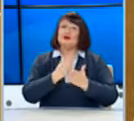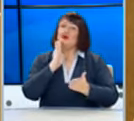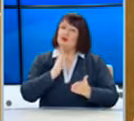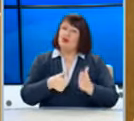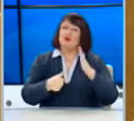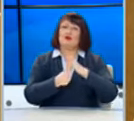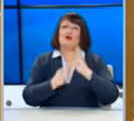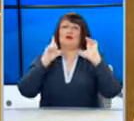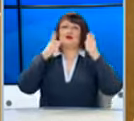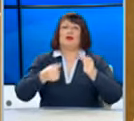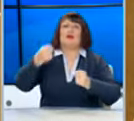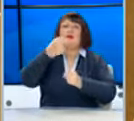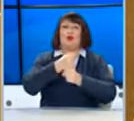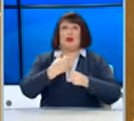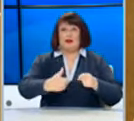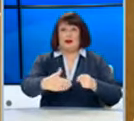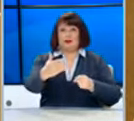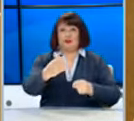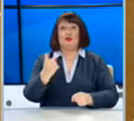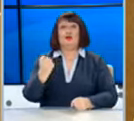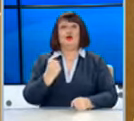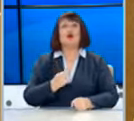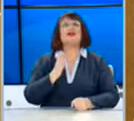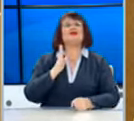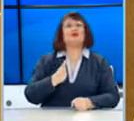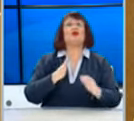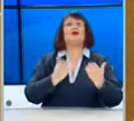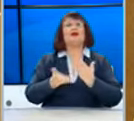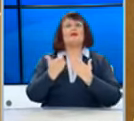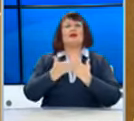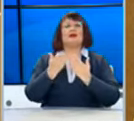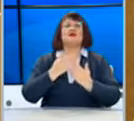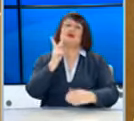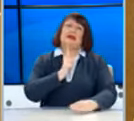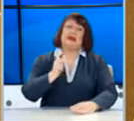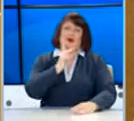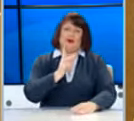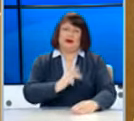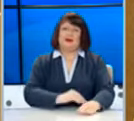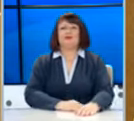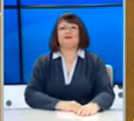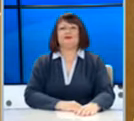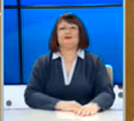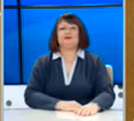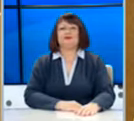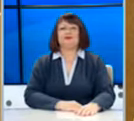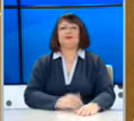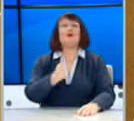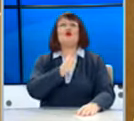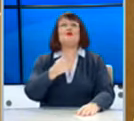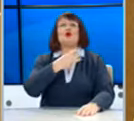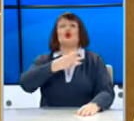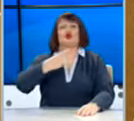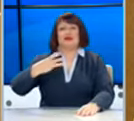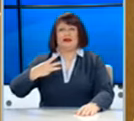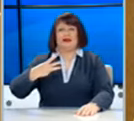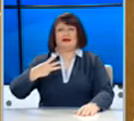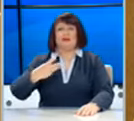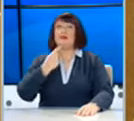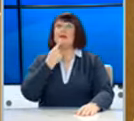ερώτημα και μία πρόκληση που αφορά όλες τις προοδευτικές δυνάμεις. Δεν αφορά μόνο το ΣΥΡΙΖΑ Προοδευτική Συμμαχία. Αλλά εμείς λέμε